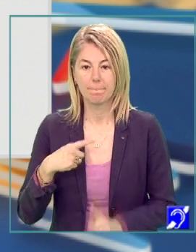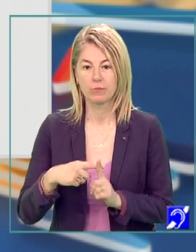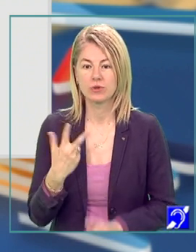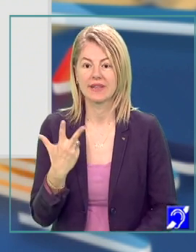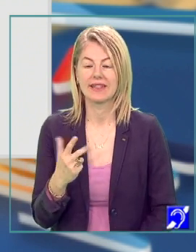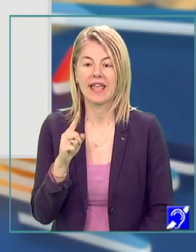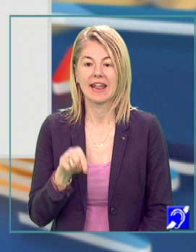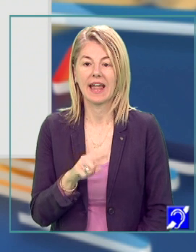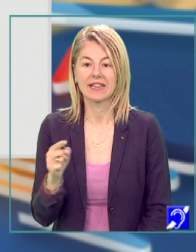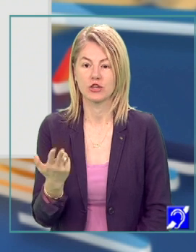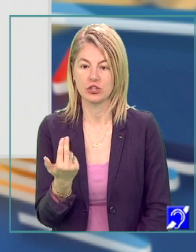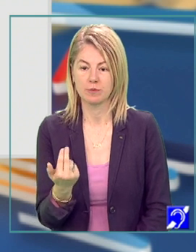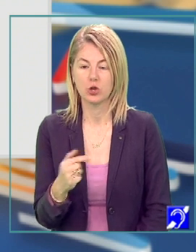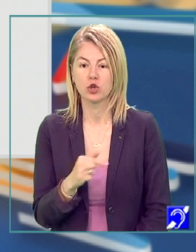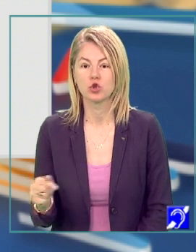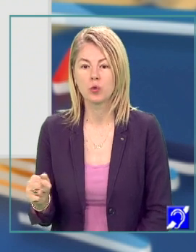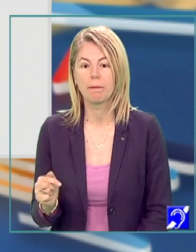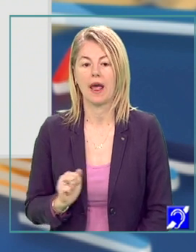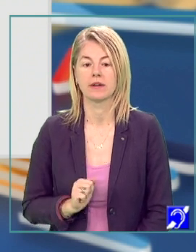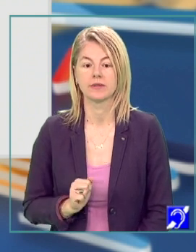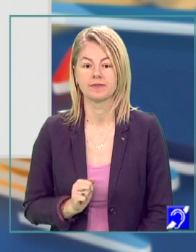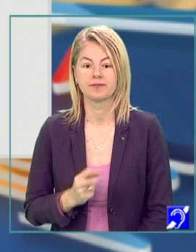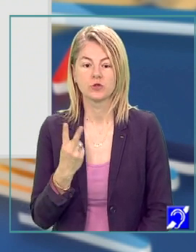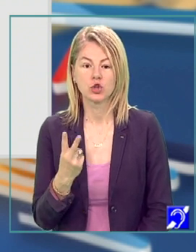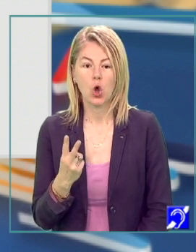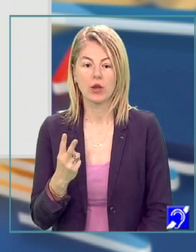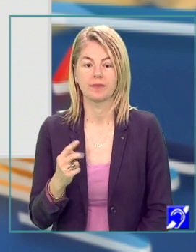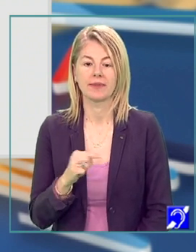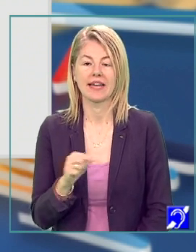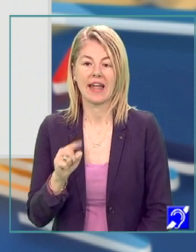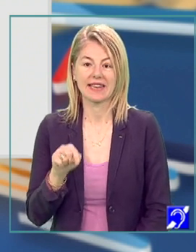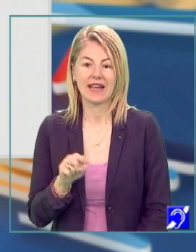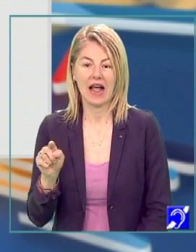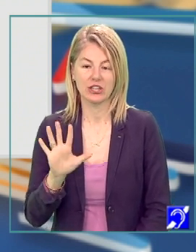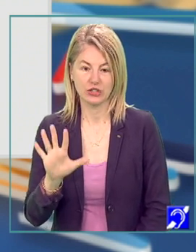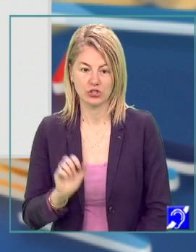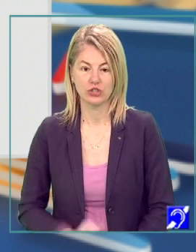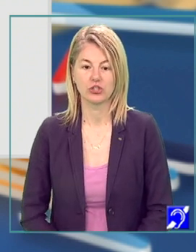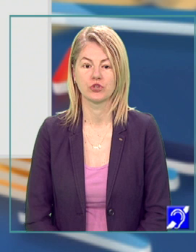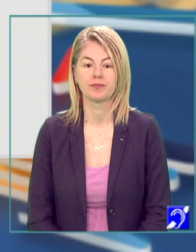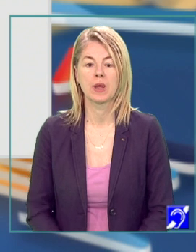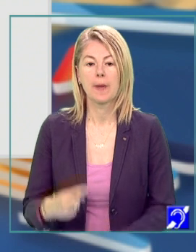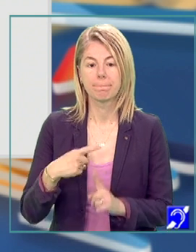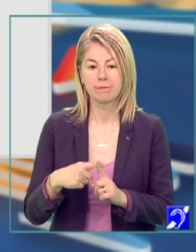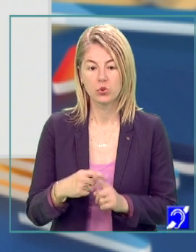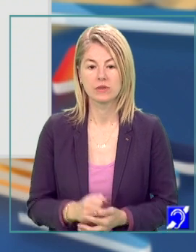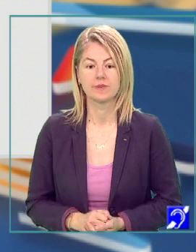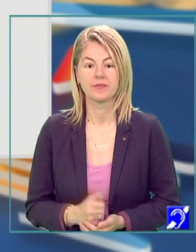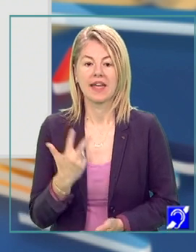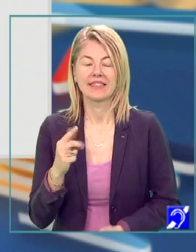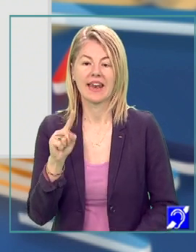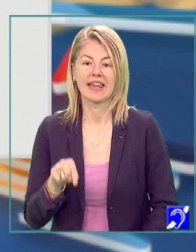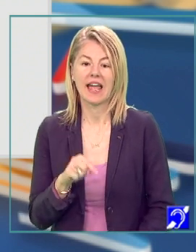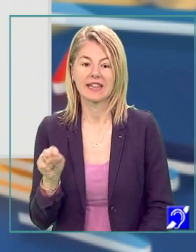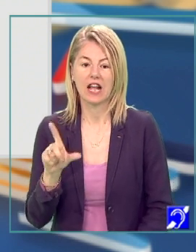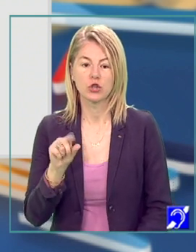3 radical din 15 supra 2 radical din 5 plus 3 radical